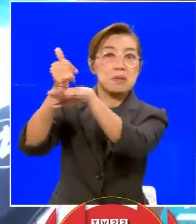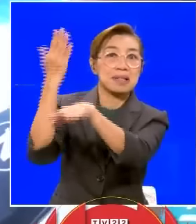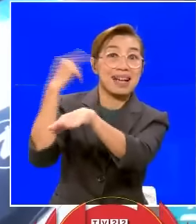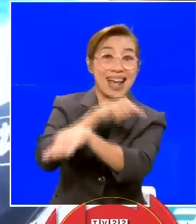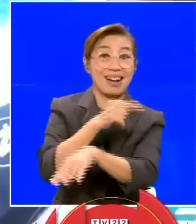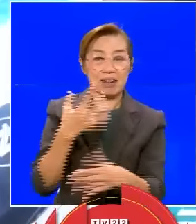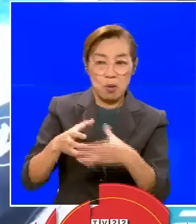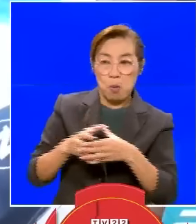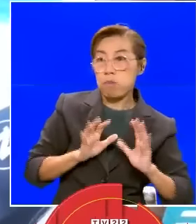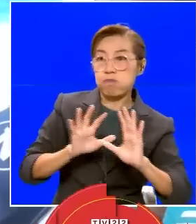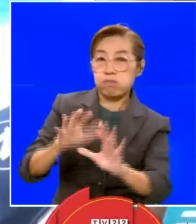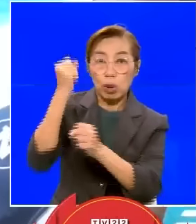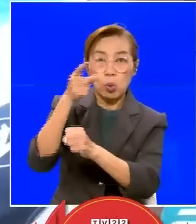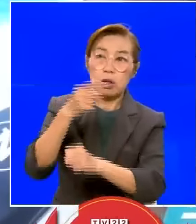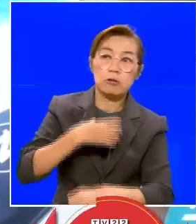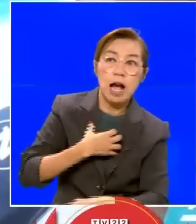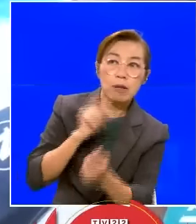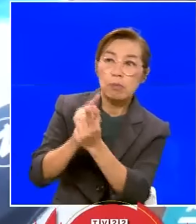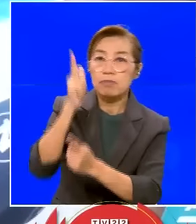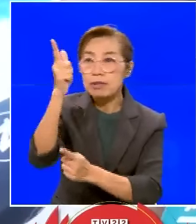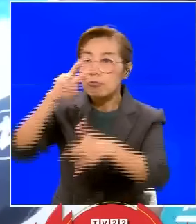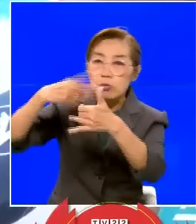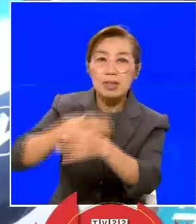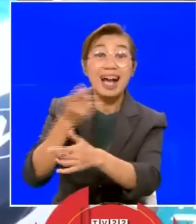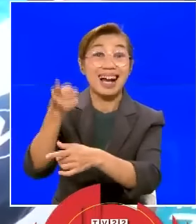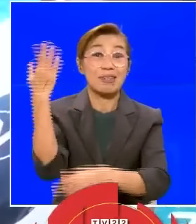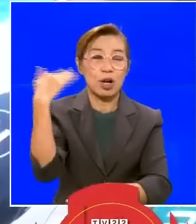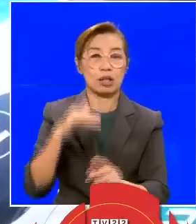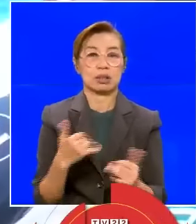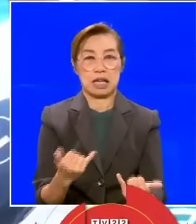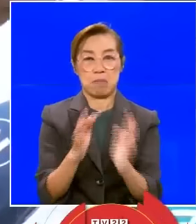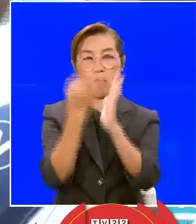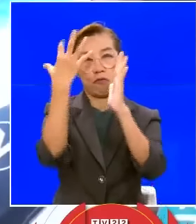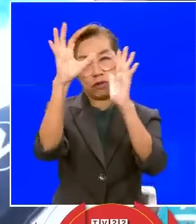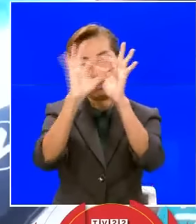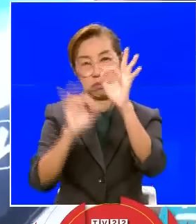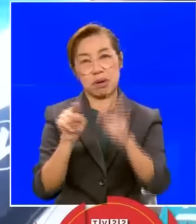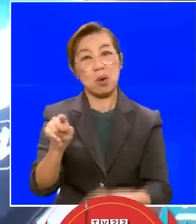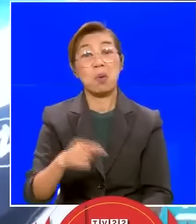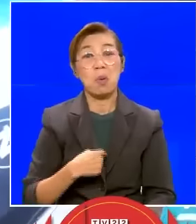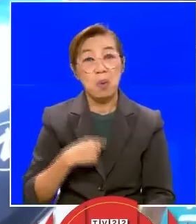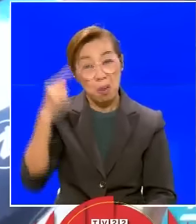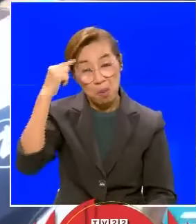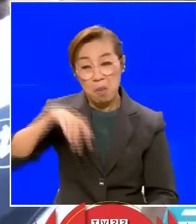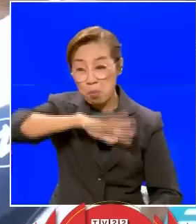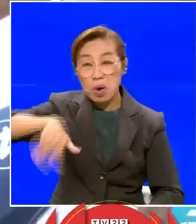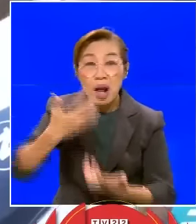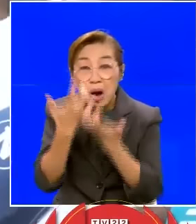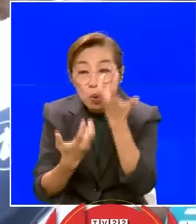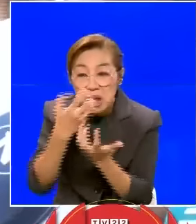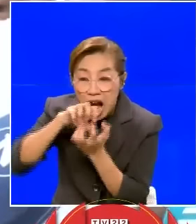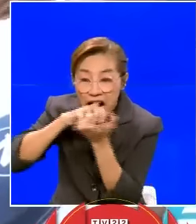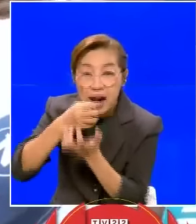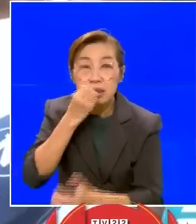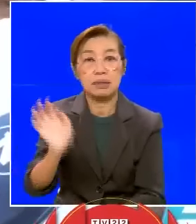จสอบต่างๆนานาวันนี้โพสต์ Facebook ค่ะบอกว่าเราไม่ได้กินหญ้าทักษิณอ้างติดโควิดขอเลื่อนฟังค